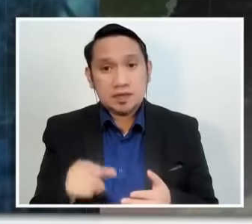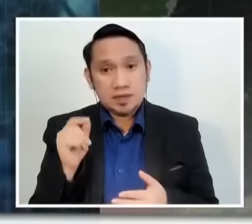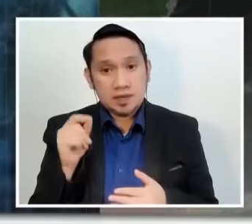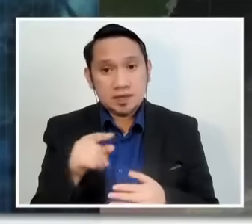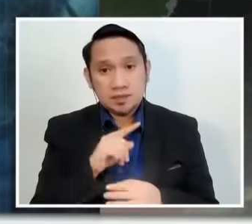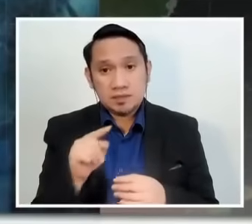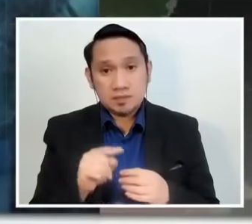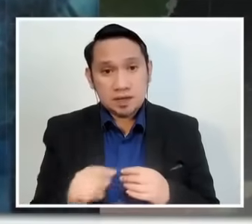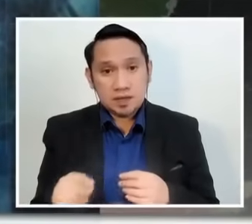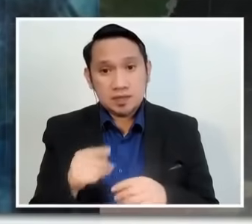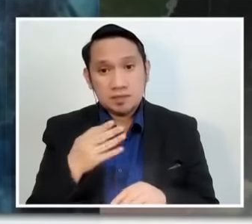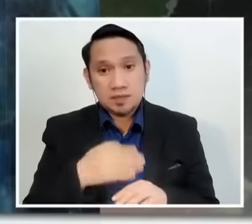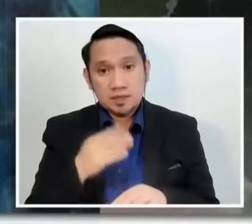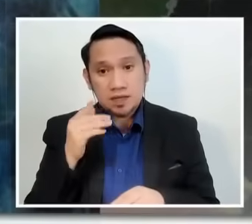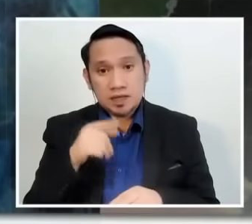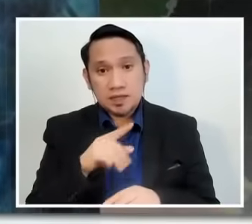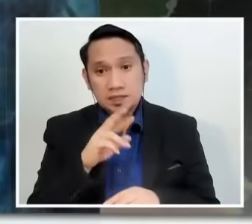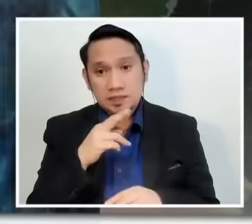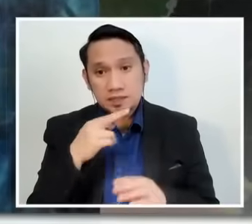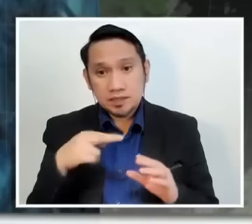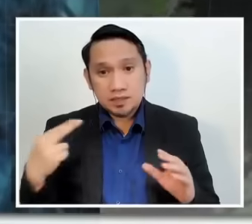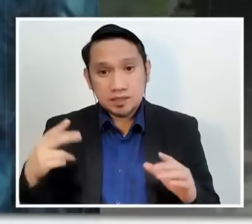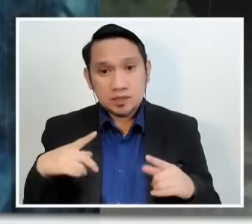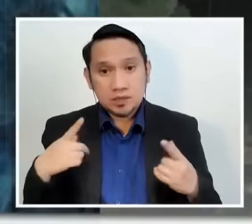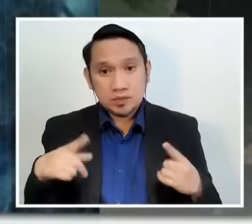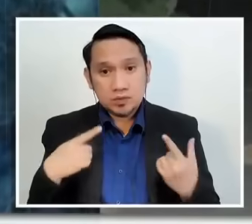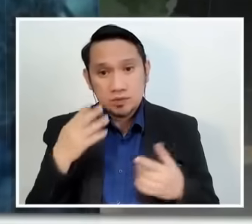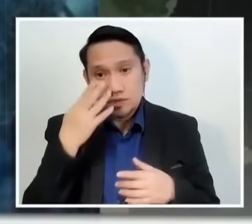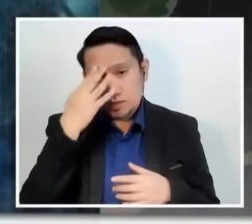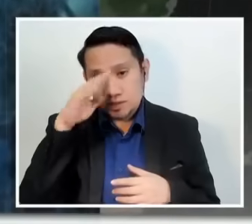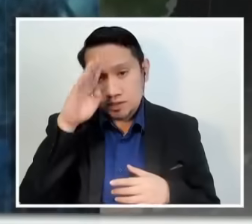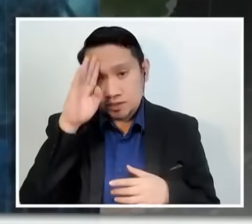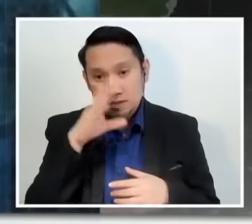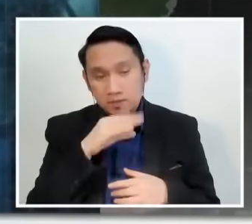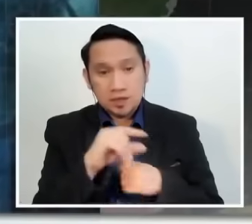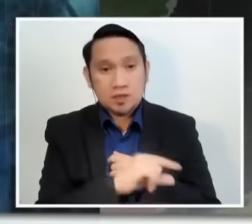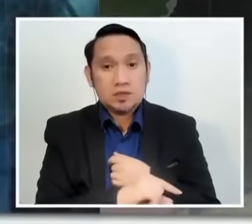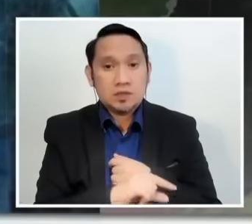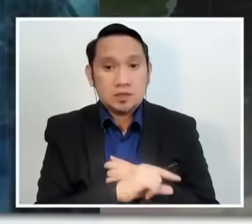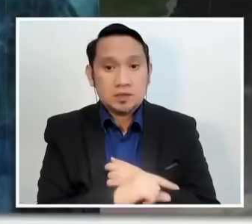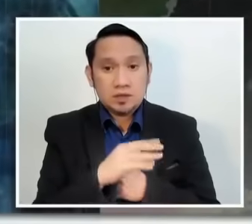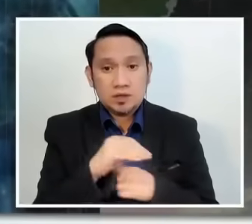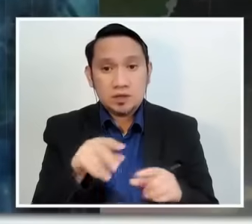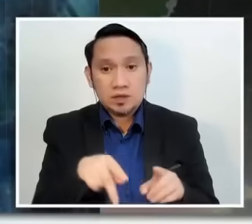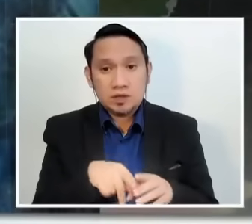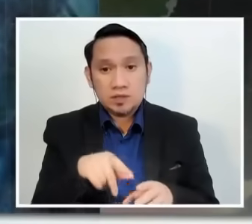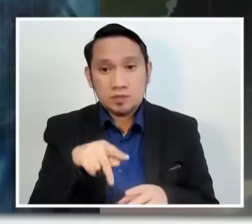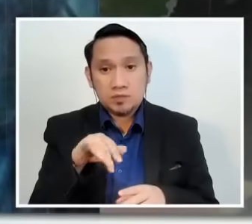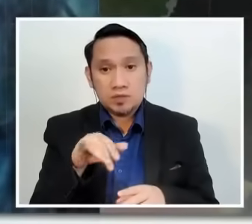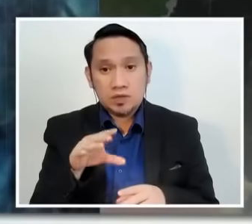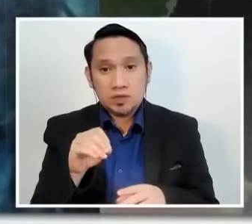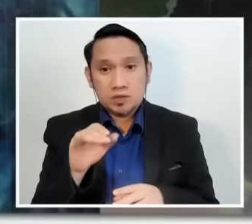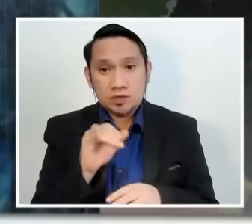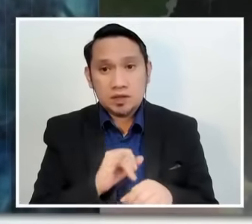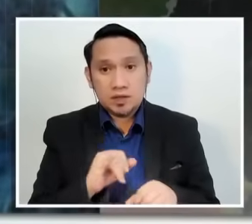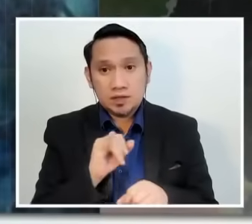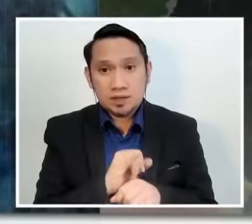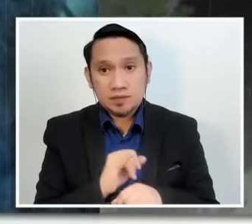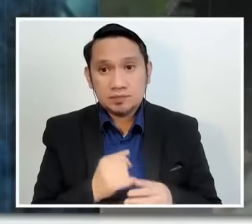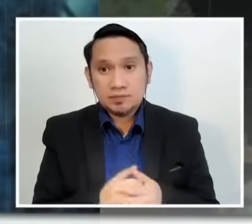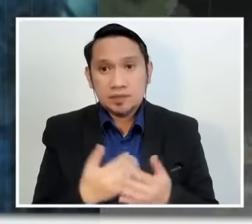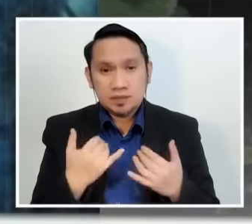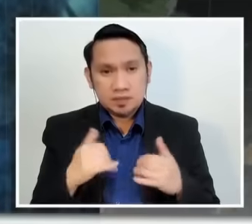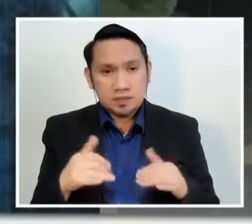Bataan, Rizal, Laguna, Cavite at hilagang bahagi ng Quezon kasama na ang Pulilio Islands. Meron pa rin po mga pagbugso ng